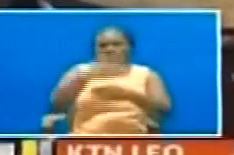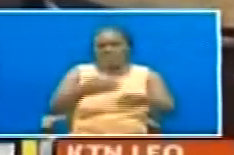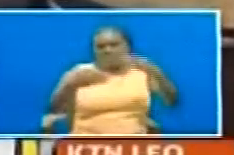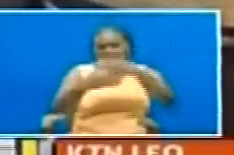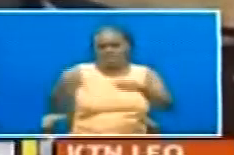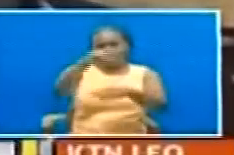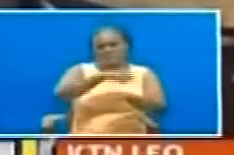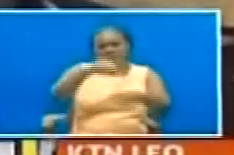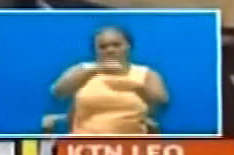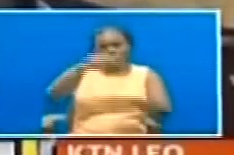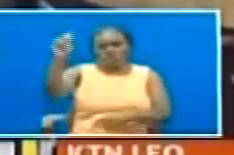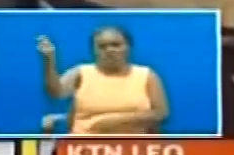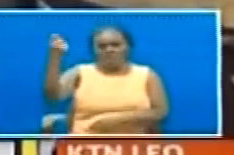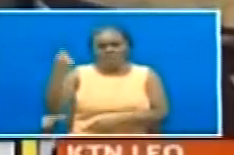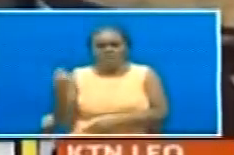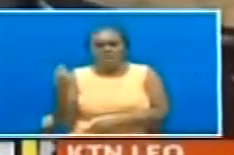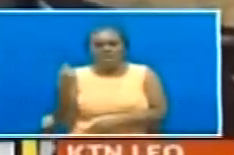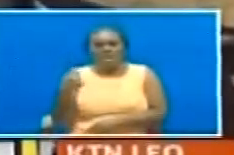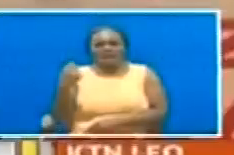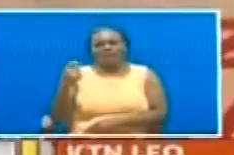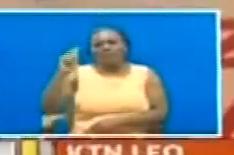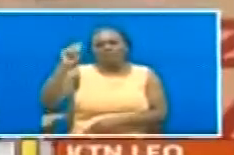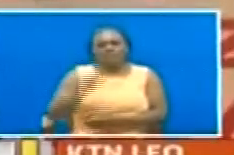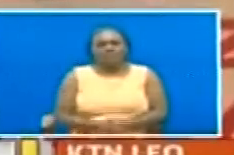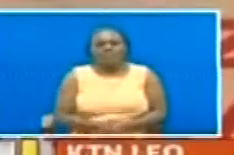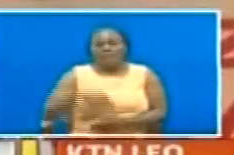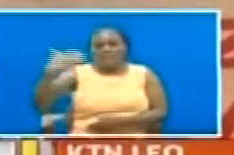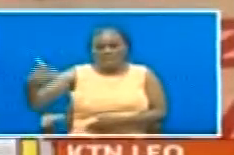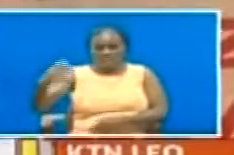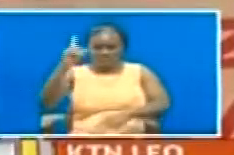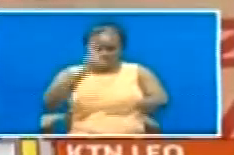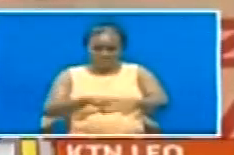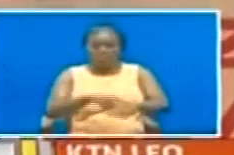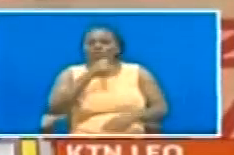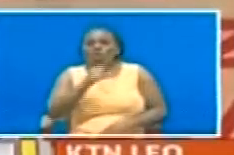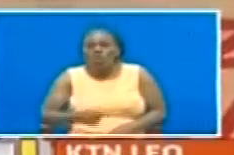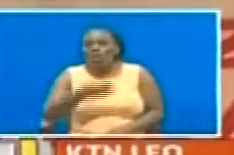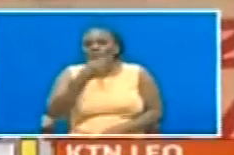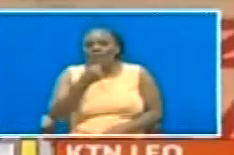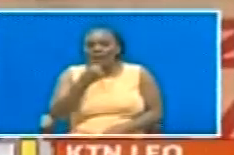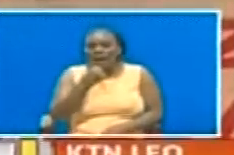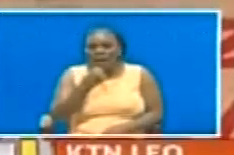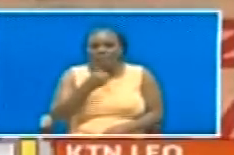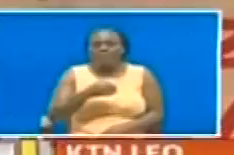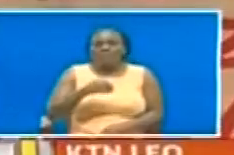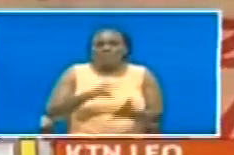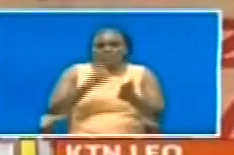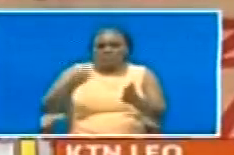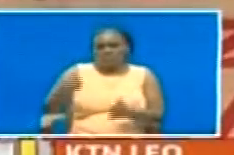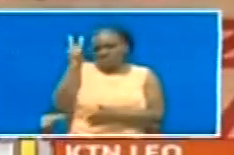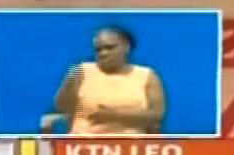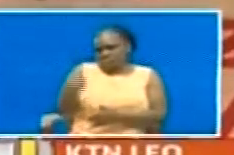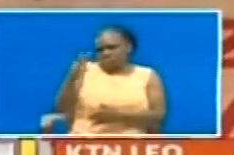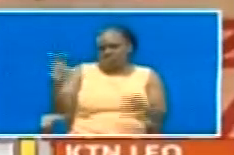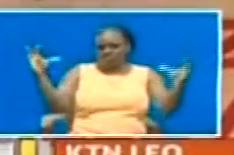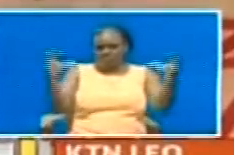tujenge nchi ya Kenya. Mara kwa mara, mzee Ondego ameondoa dhana kuwa waimbaji wa